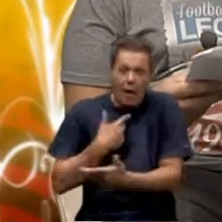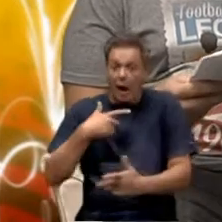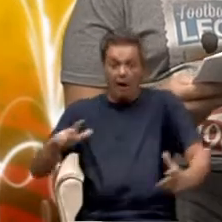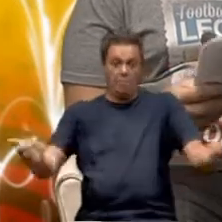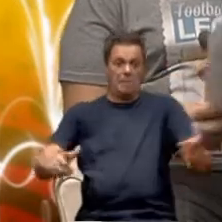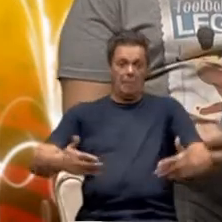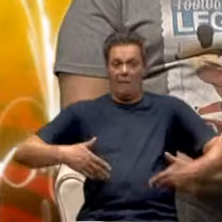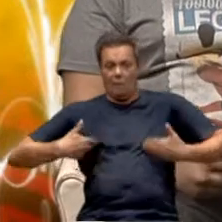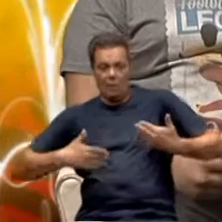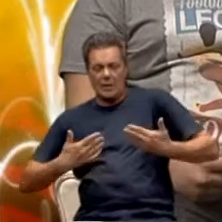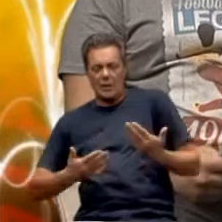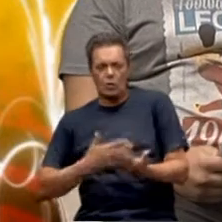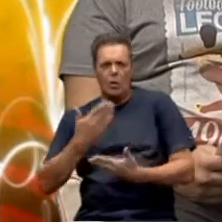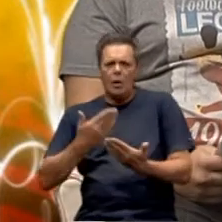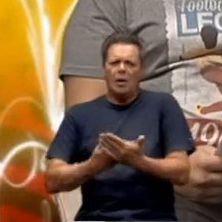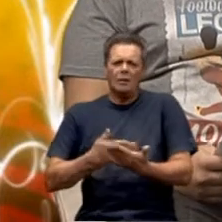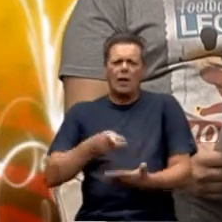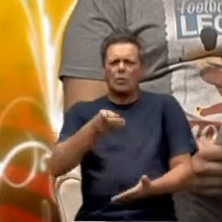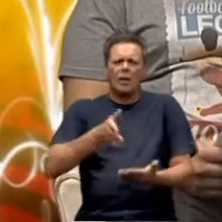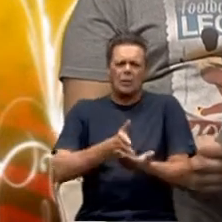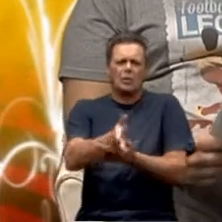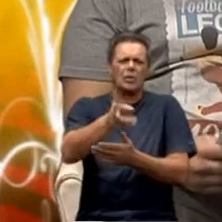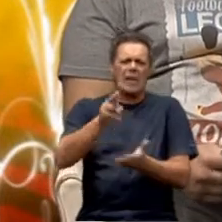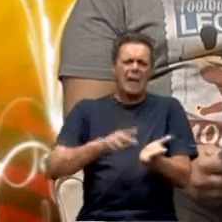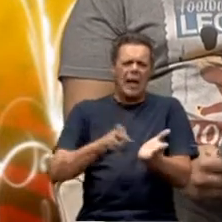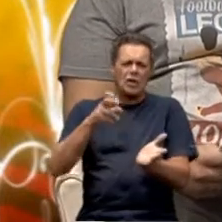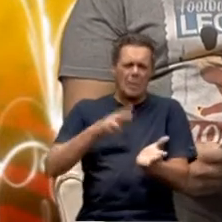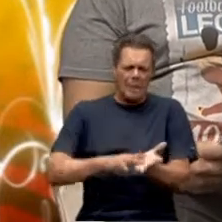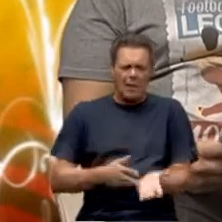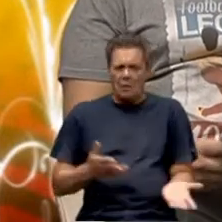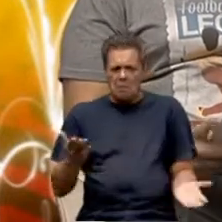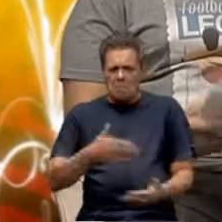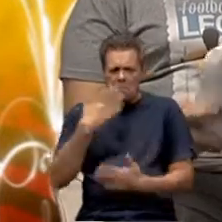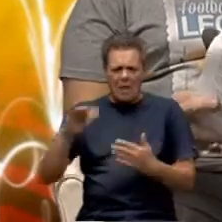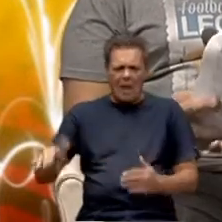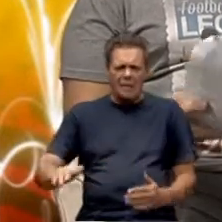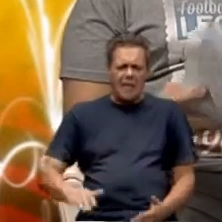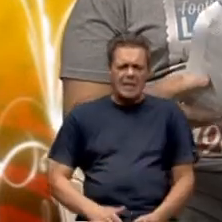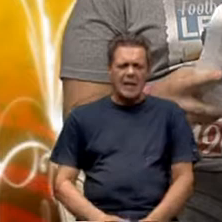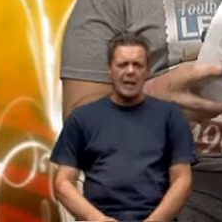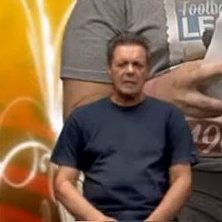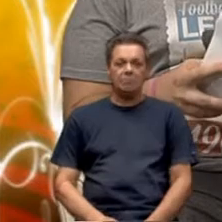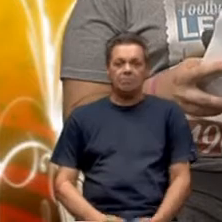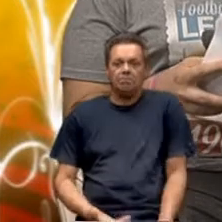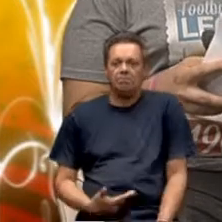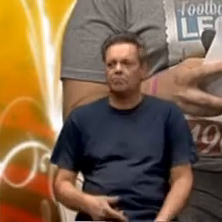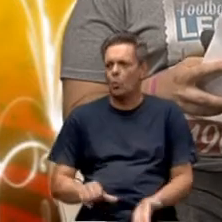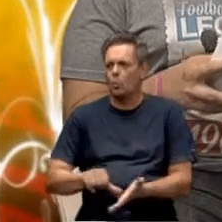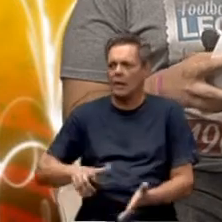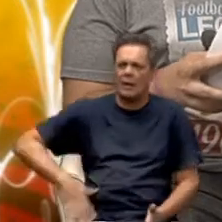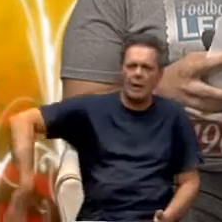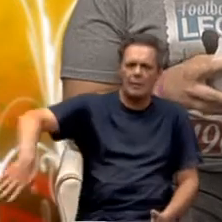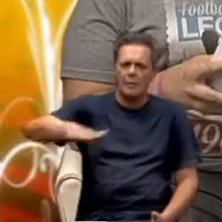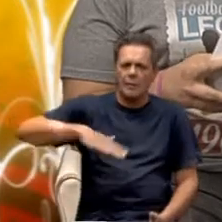se, veseli su. Da, da. Tako da sigurno kroz taj način isto djeca, bar, kažem, bar u sredini u